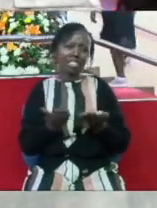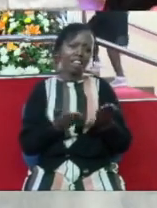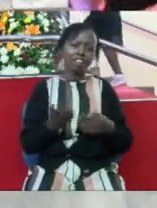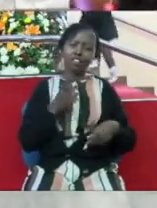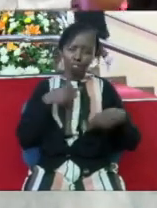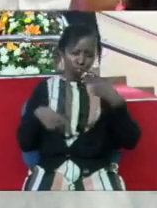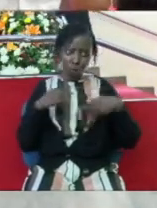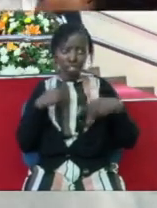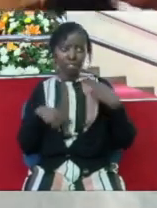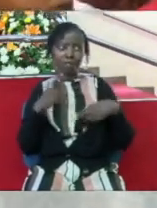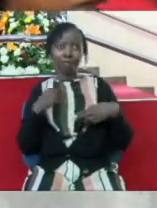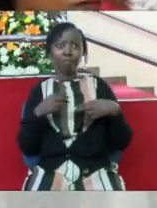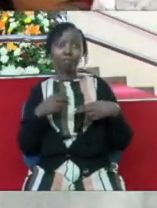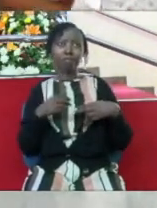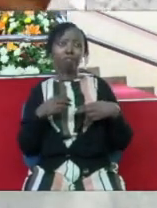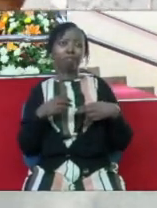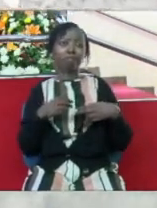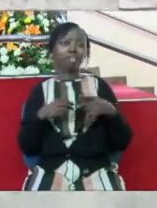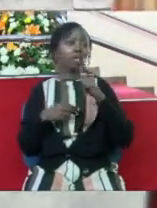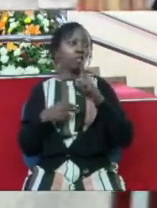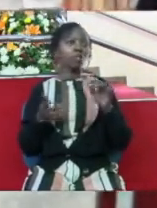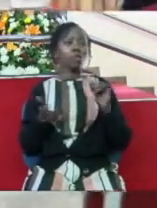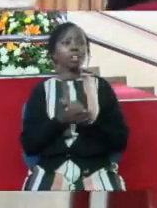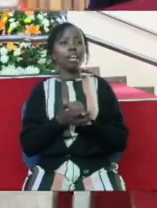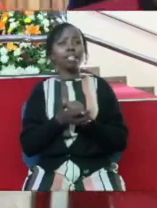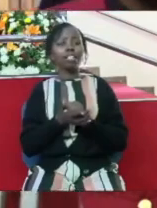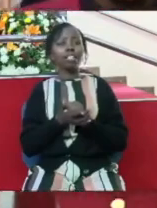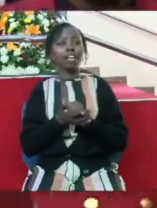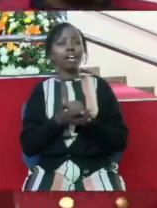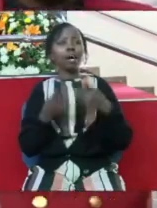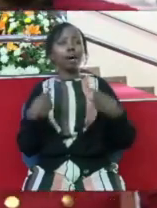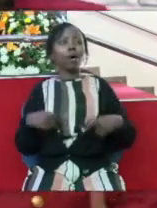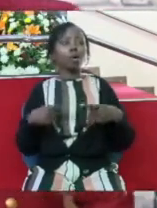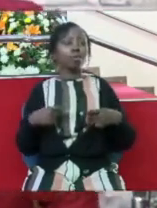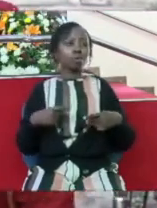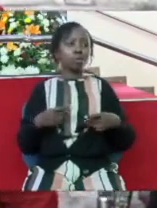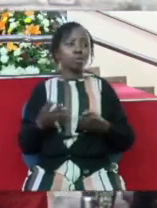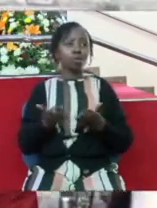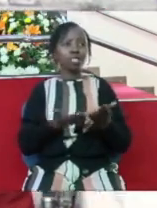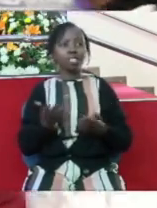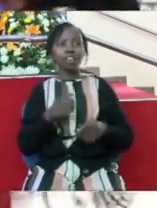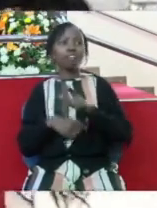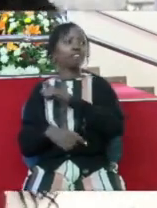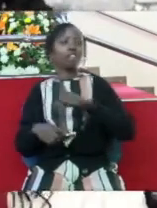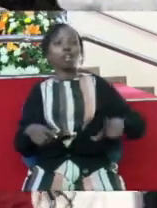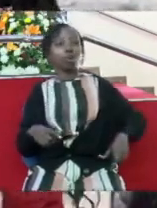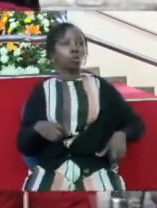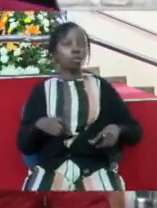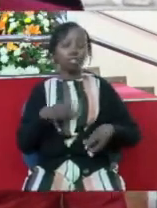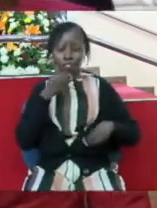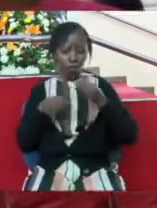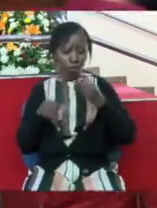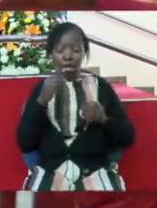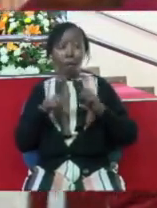shughulisha na mambo ya utumishi. Serving so that they could be able to serve the Lord with a meal. Wakishughulika kuandaa chakula kwa sababu ya Yesu Kristo. But Mary